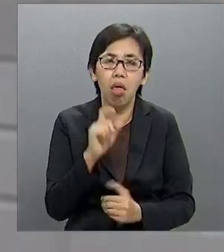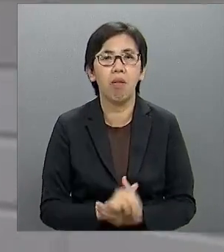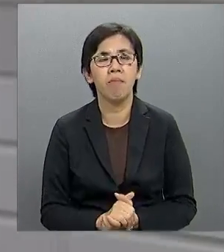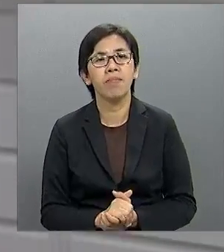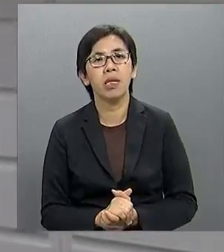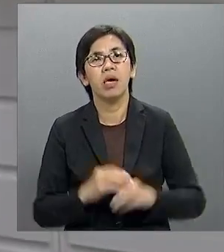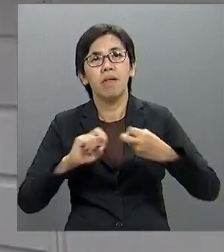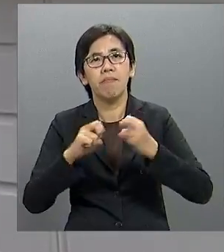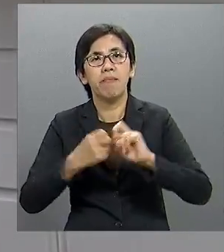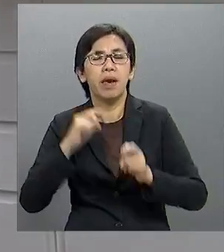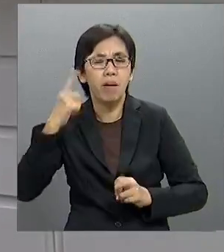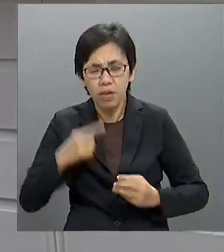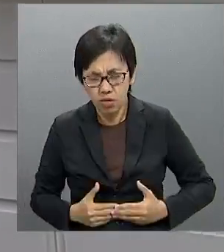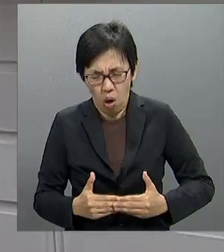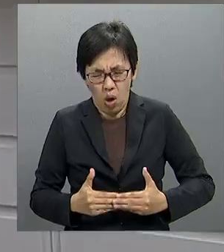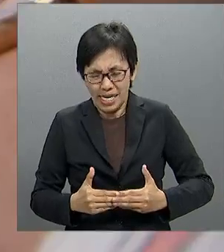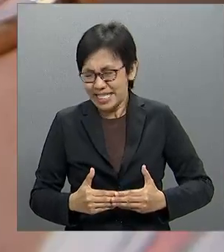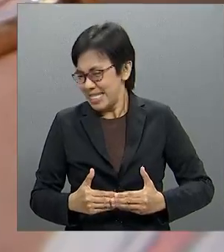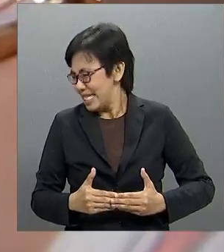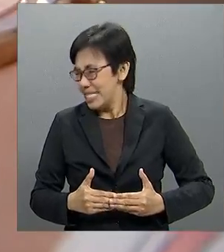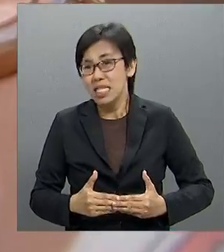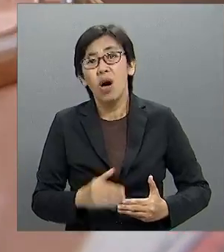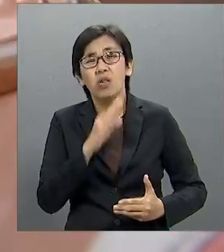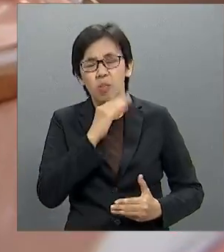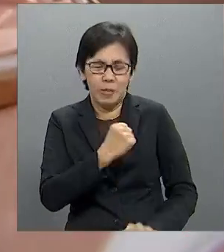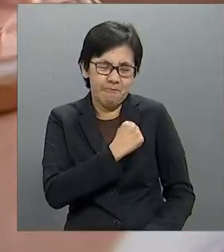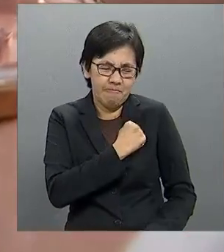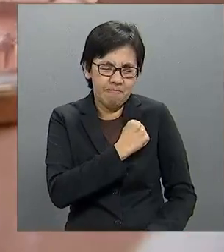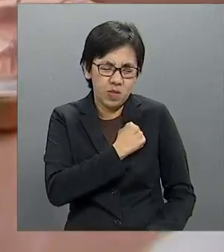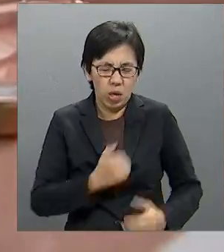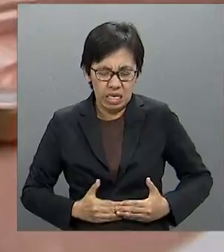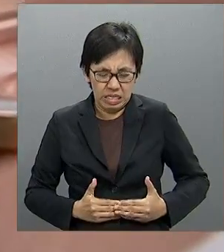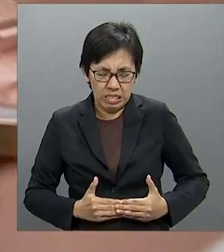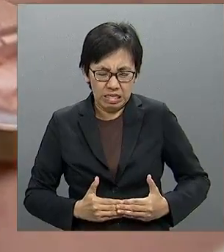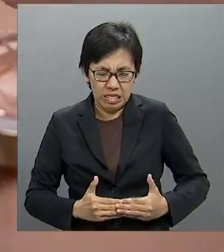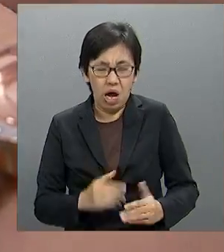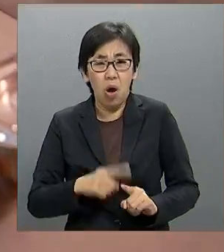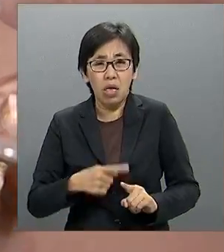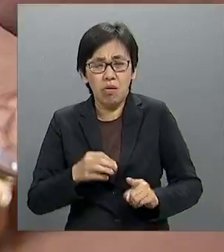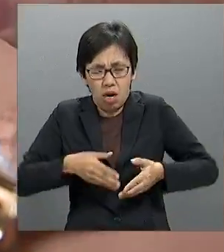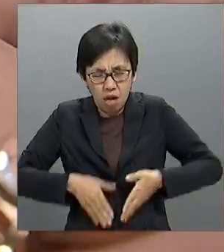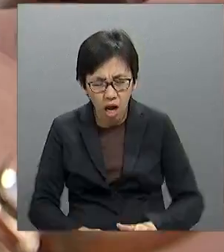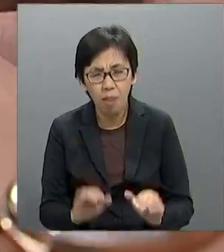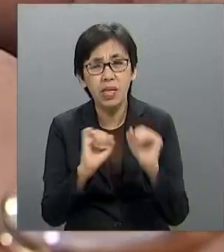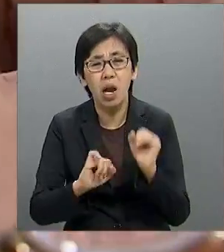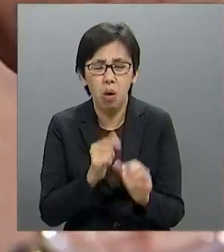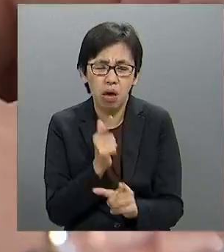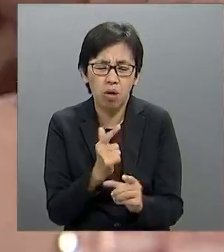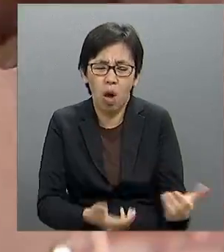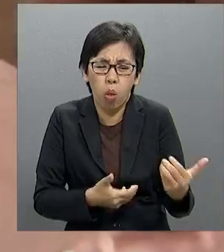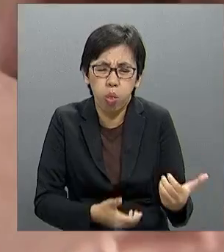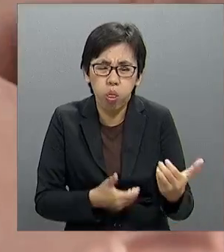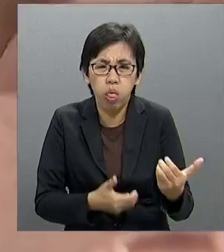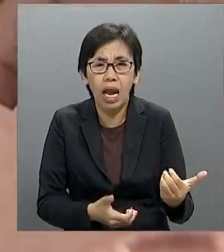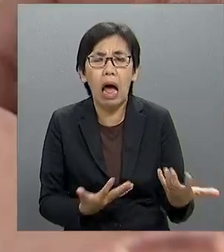เนี่ยแต่ถ้าเขาจะต้องมีหน้าที่ในการดูแลชีวิตที่เกิดมาใหม่หมอเขาควรจะมี